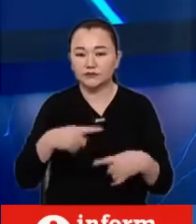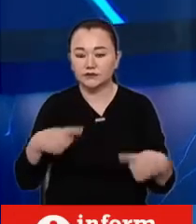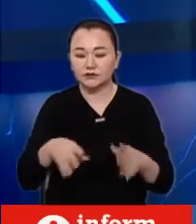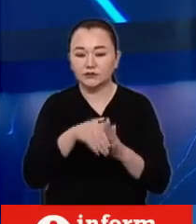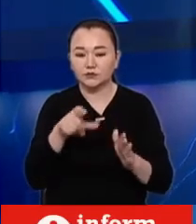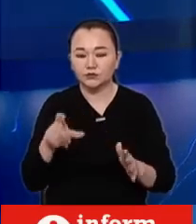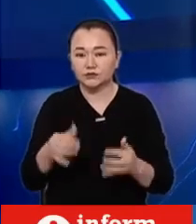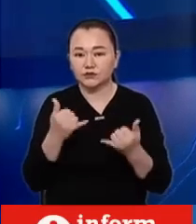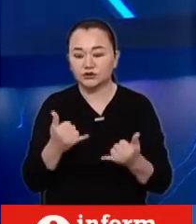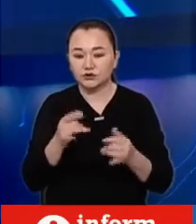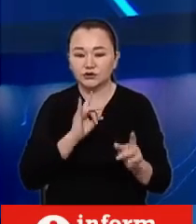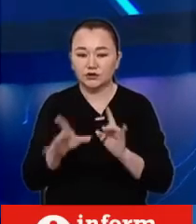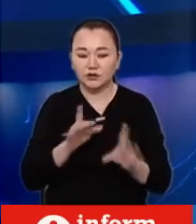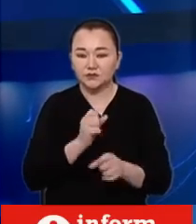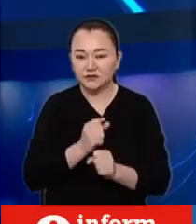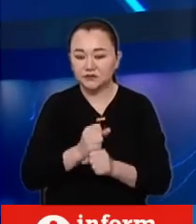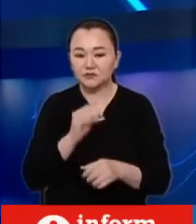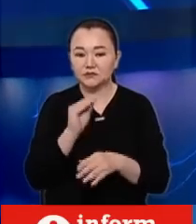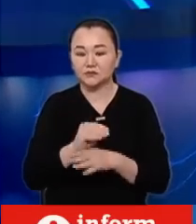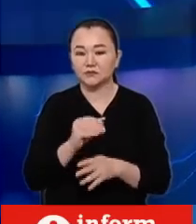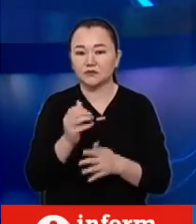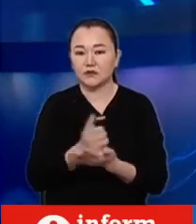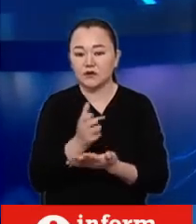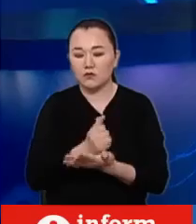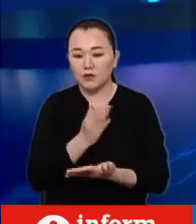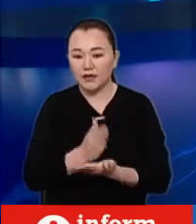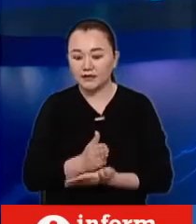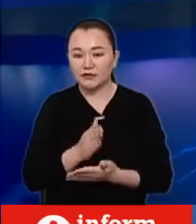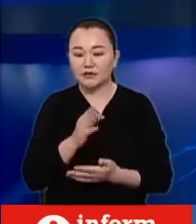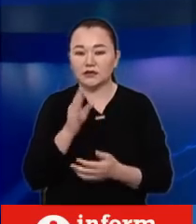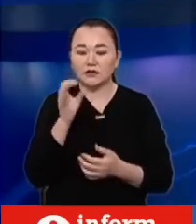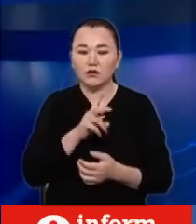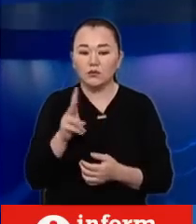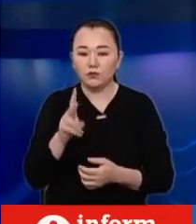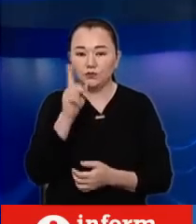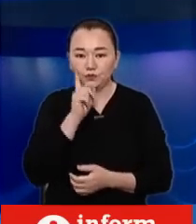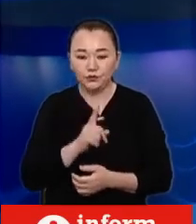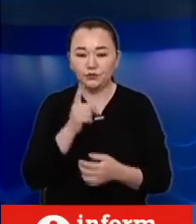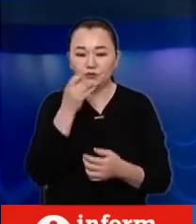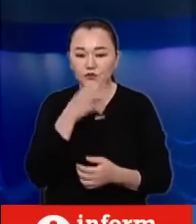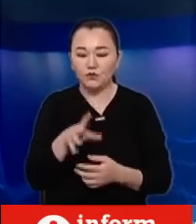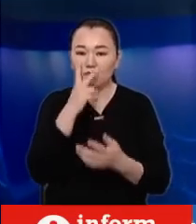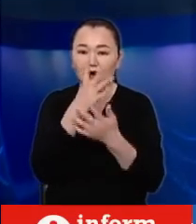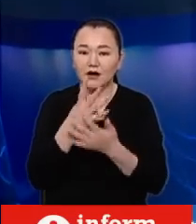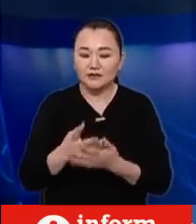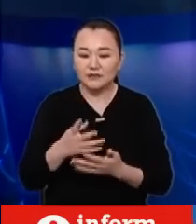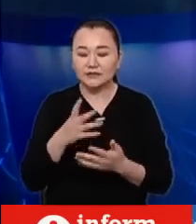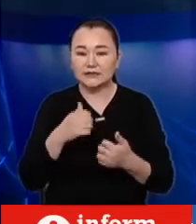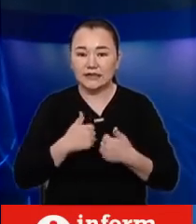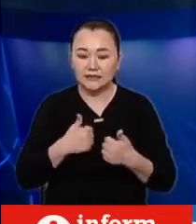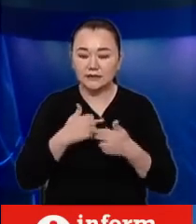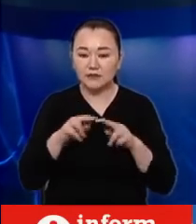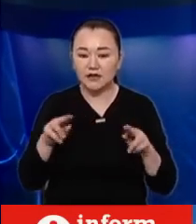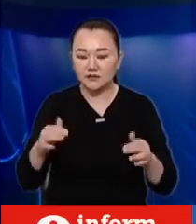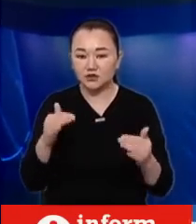мәжілісмендер қазір жарнама жасап, қосымша табыс тауып жүр. Әсіресе орай келгенде кез келген дүниені көпке паш етуге тырысатын. Парламенттің